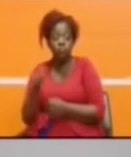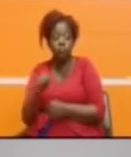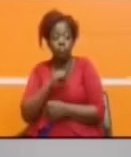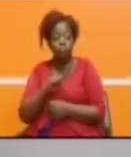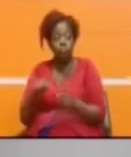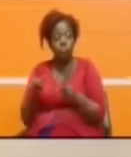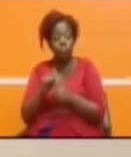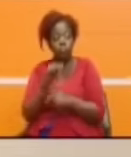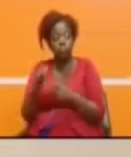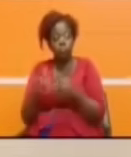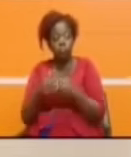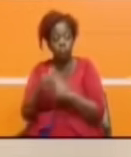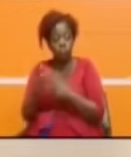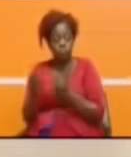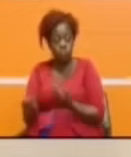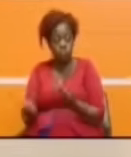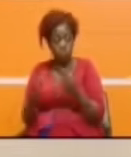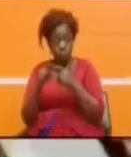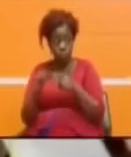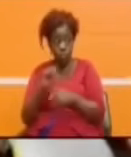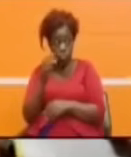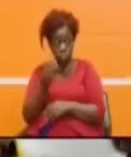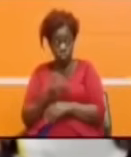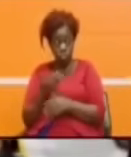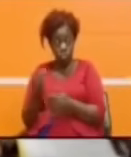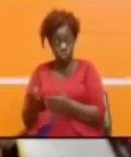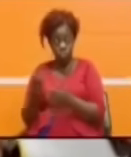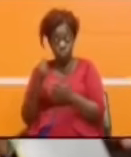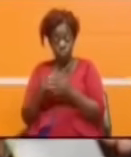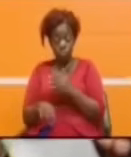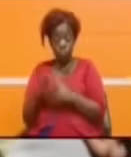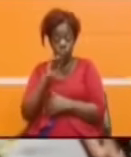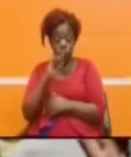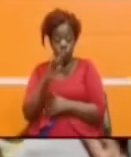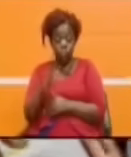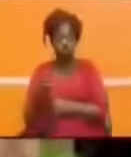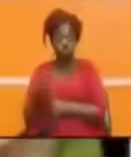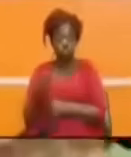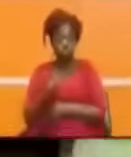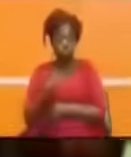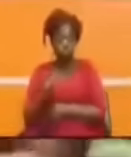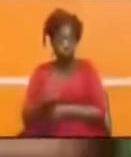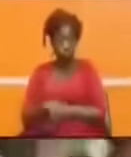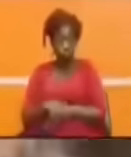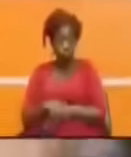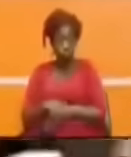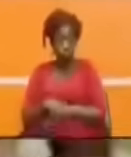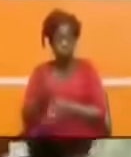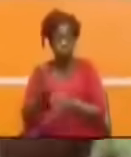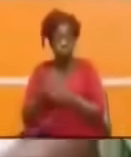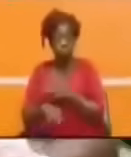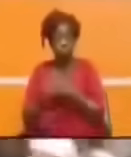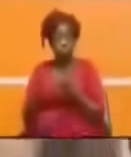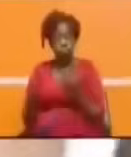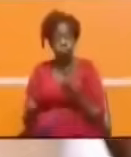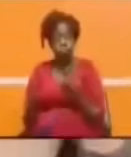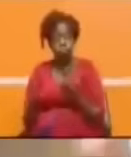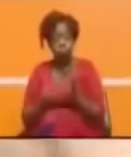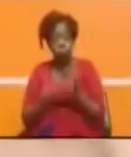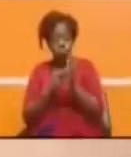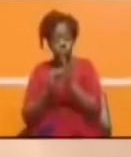naye waliwo ekisukka kyokka nalujja bw'atuukidde akanyiza ebyogeddwa Mulamuwe akkiriza Maulana yamulaga eddwaliro